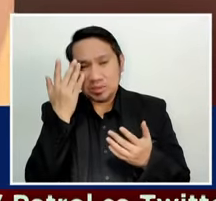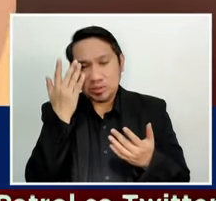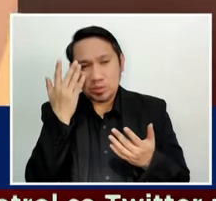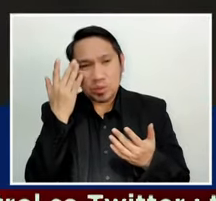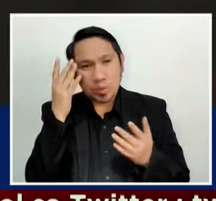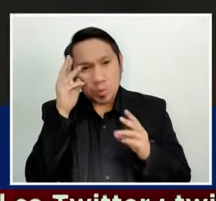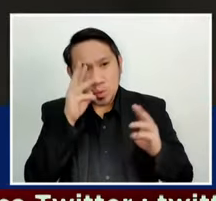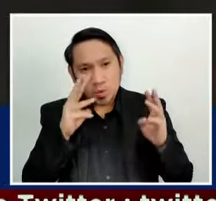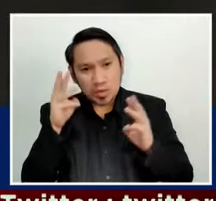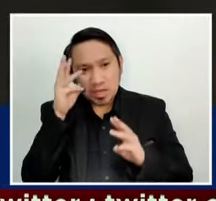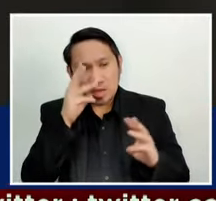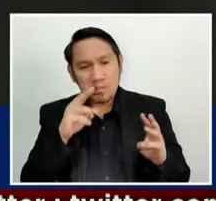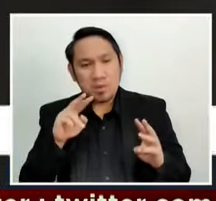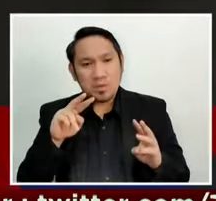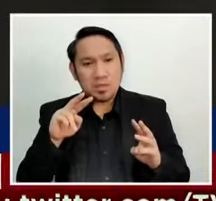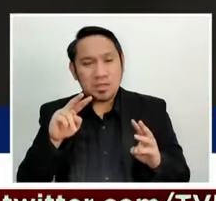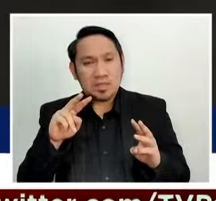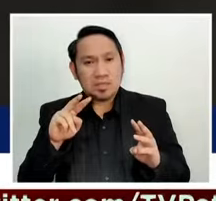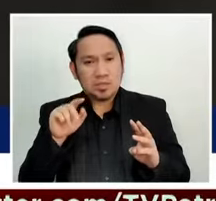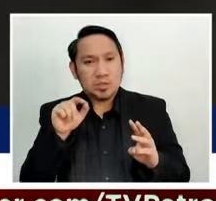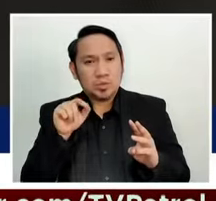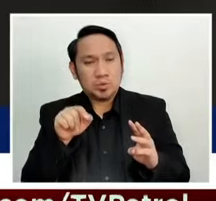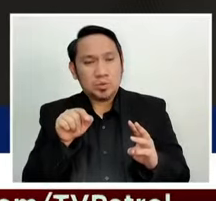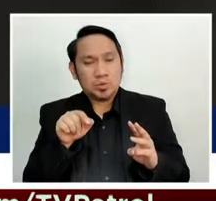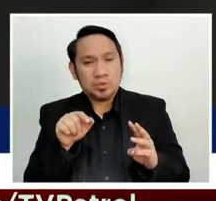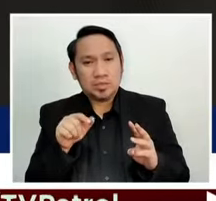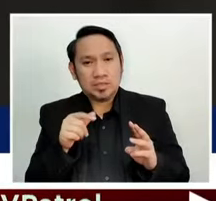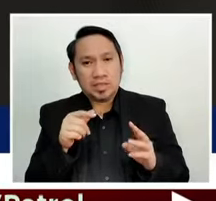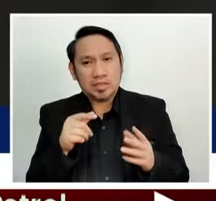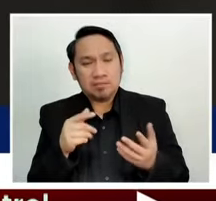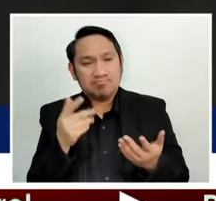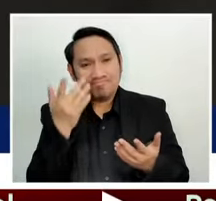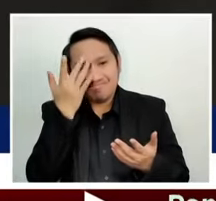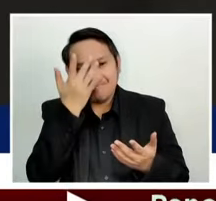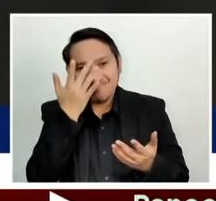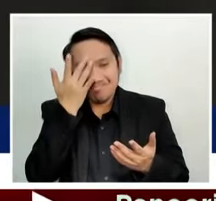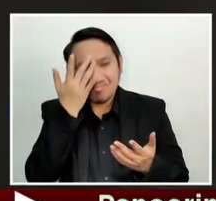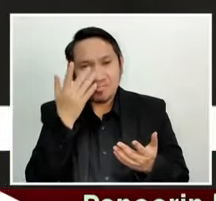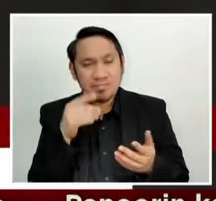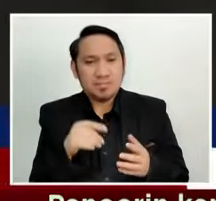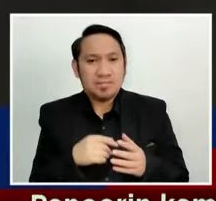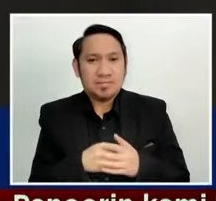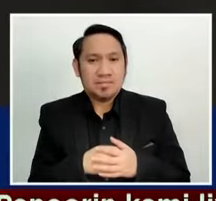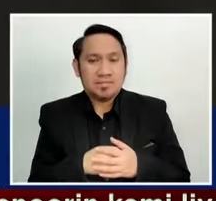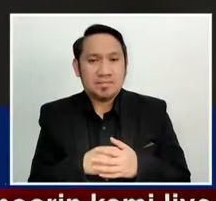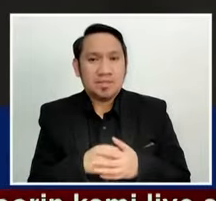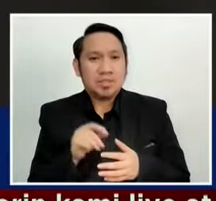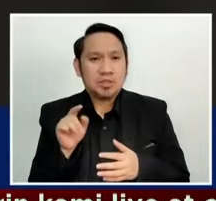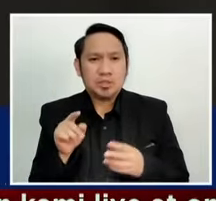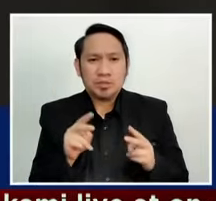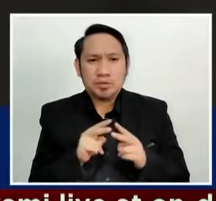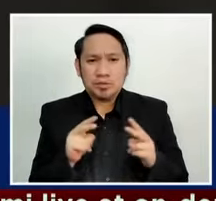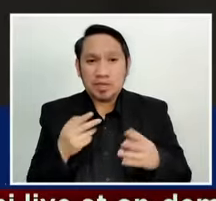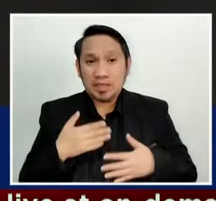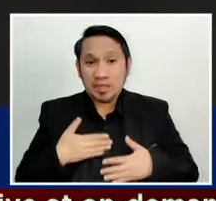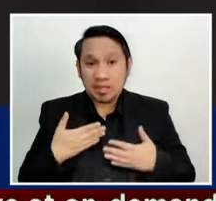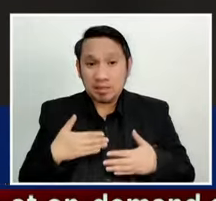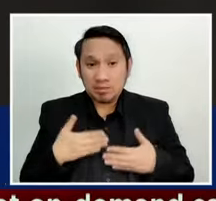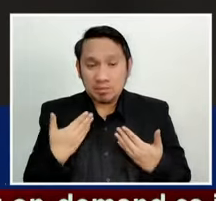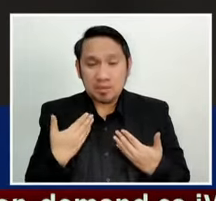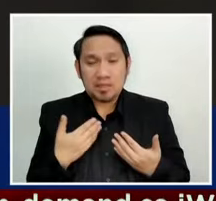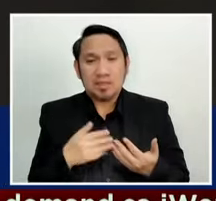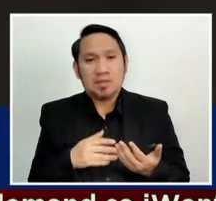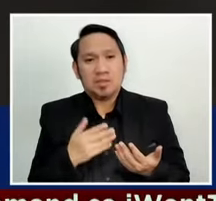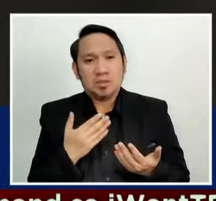sa anak. The trauma, he's a jolly person, sobrang ng bata yun eh,